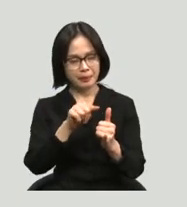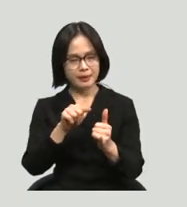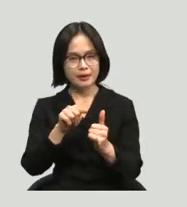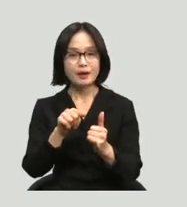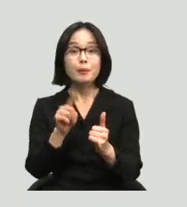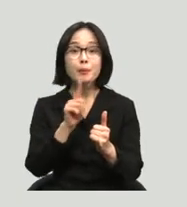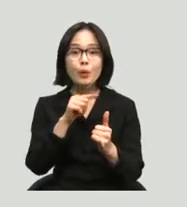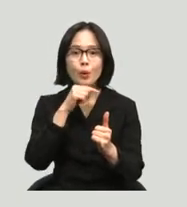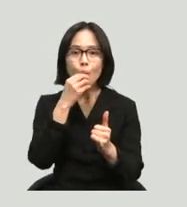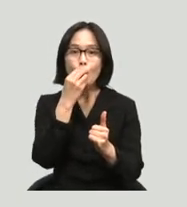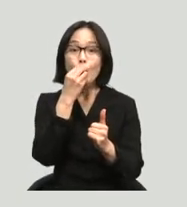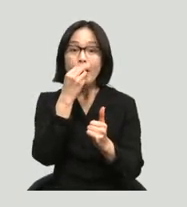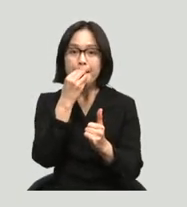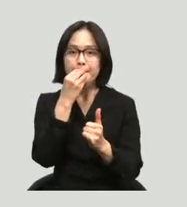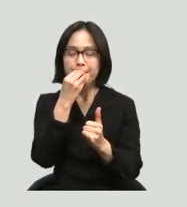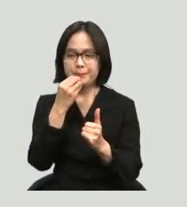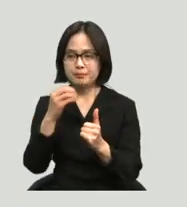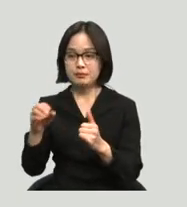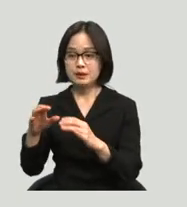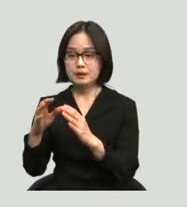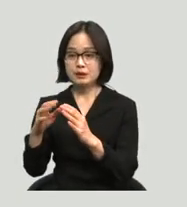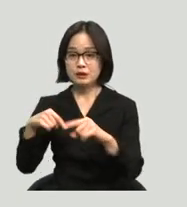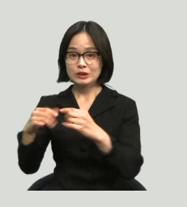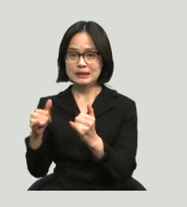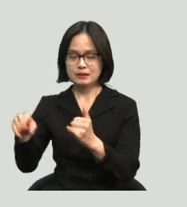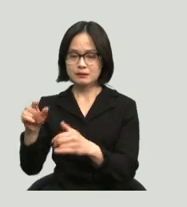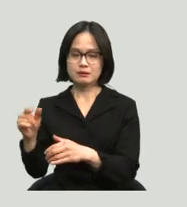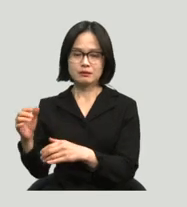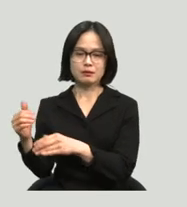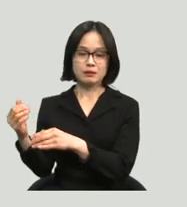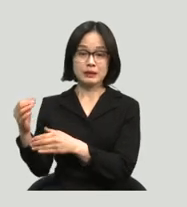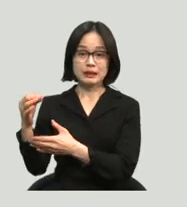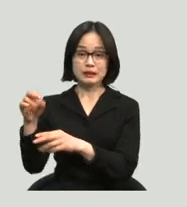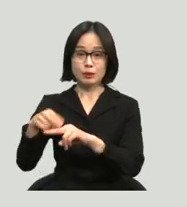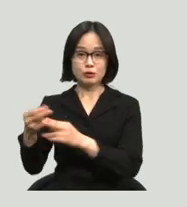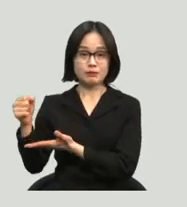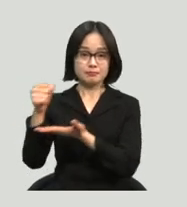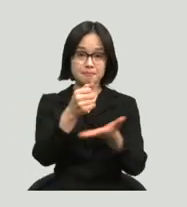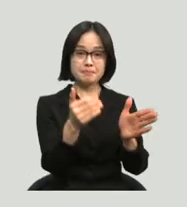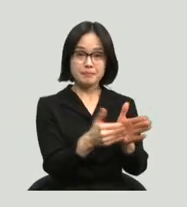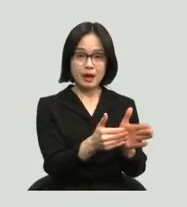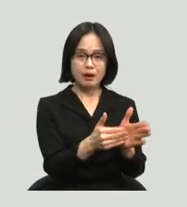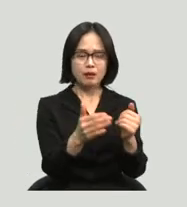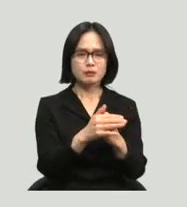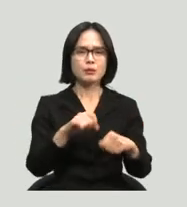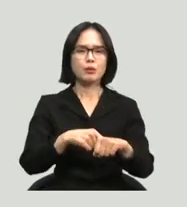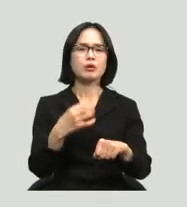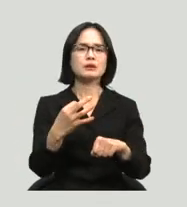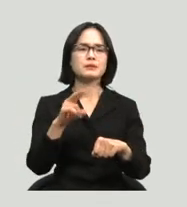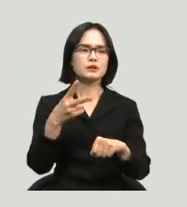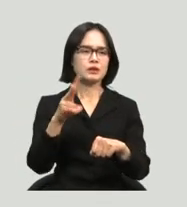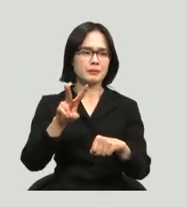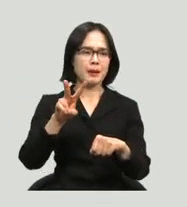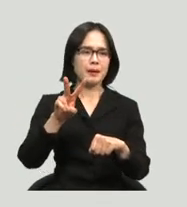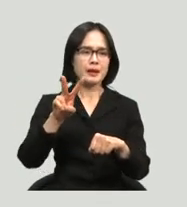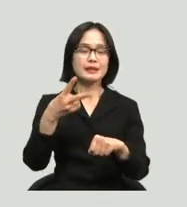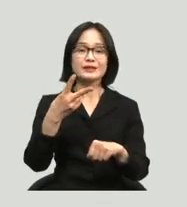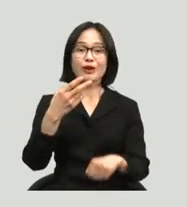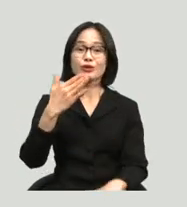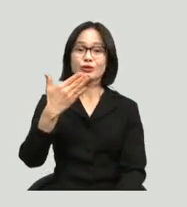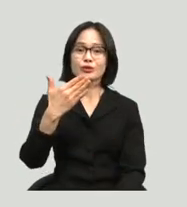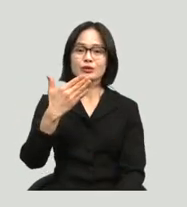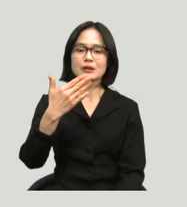제공받았습니다 그 결과 총 260만 원의 과태료가 부과됐습니다 후보자가 되려는 사람의 친척 로부터